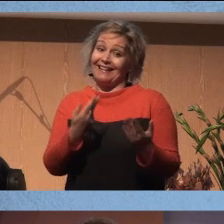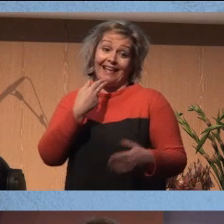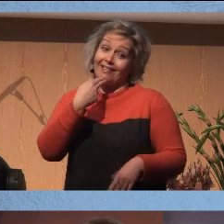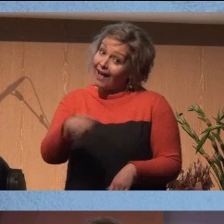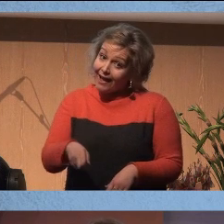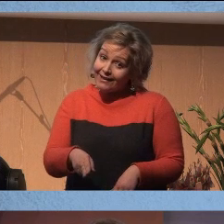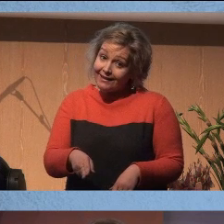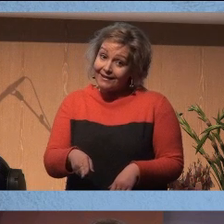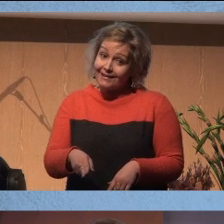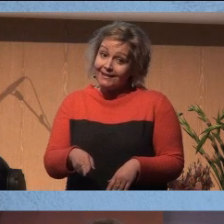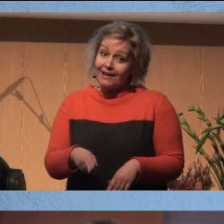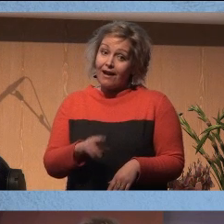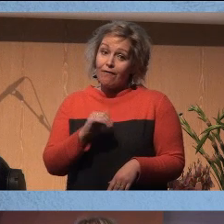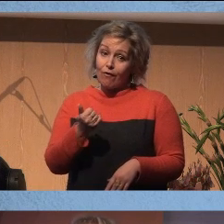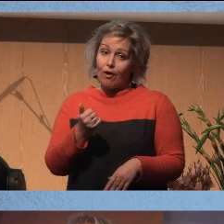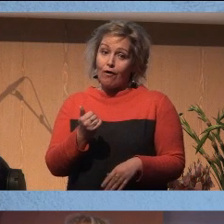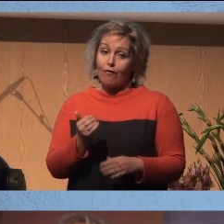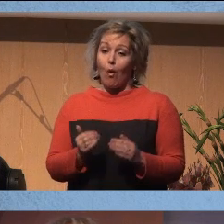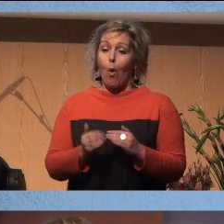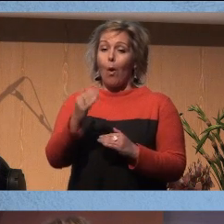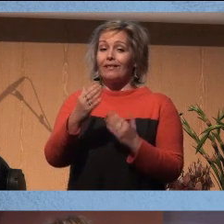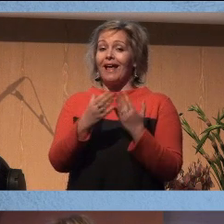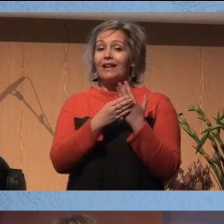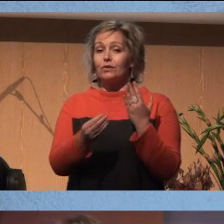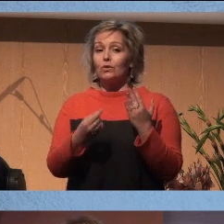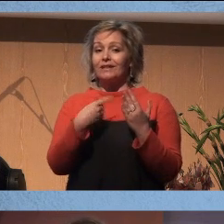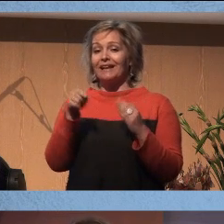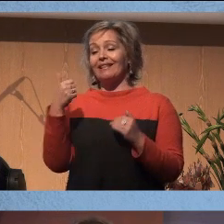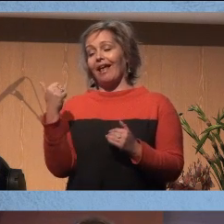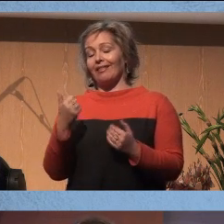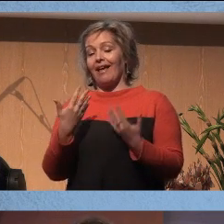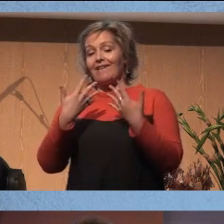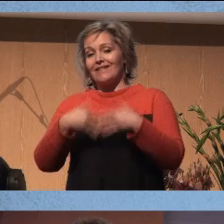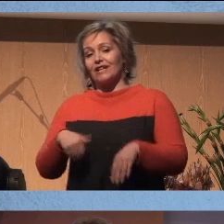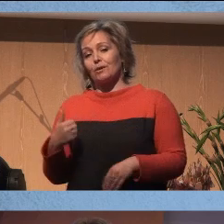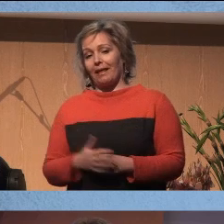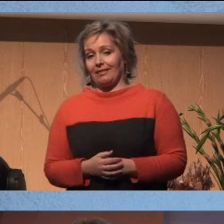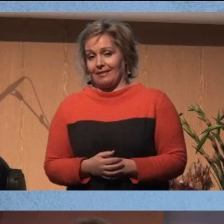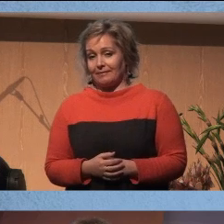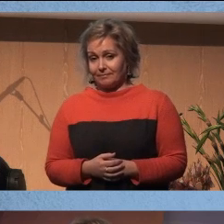nei for å få økte ressurser til denne virksomheten.